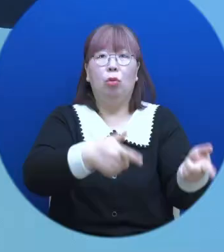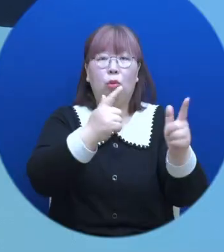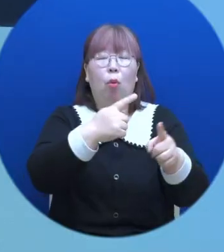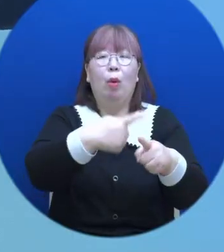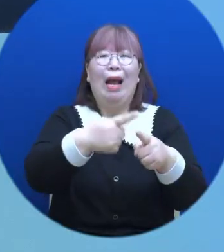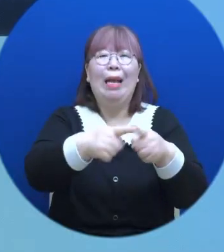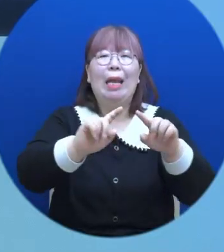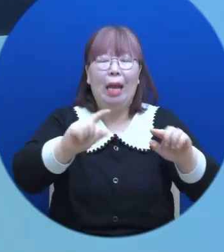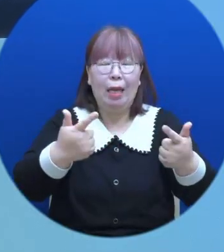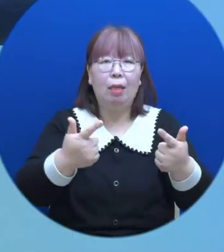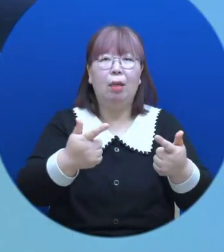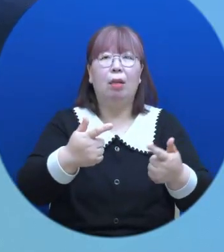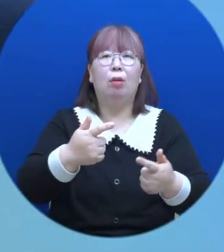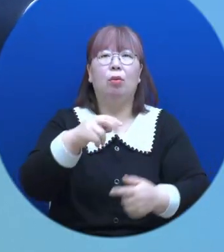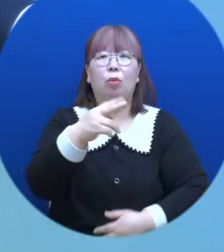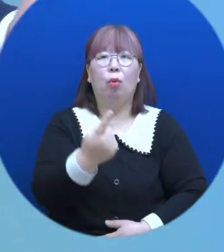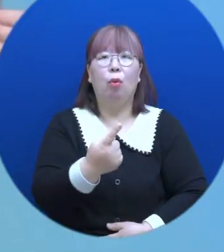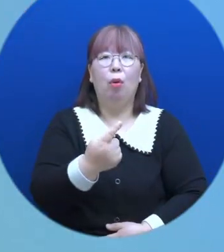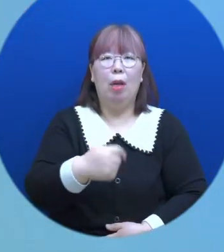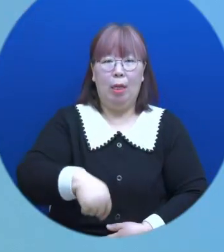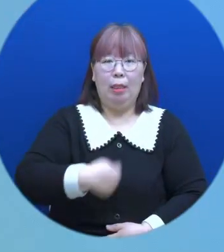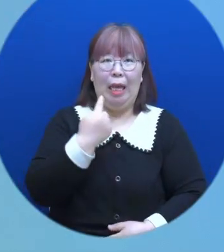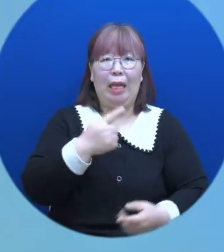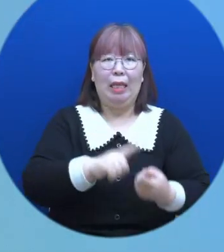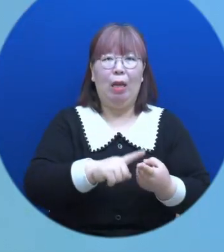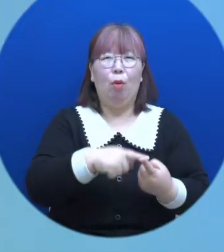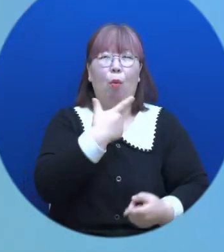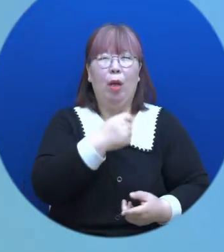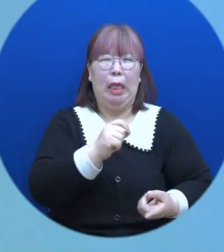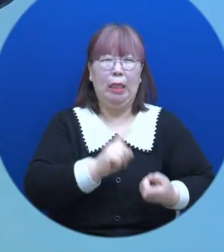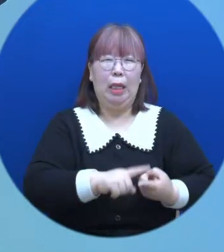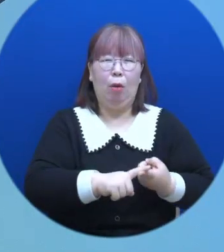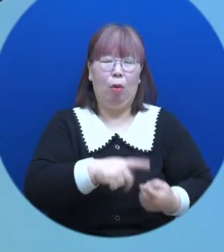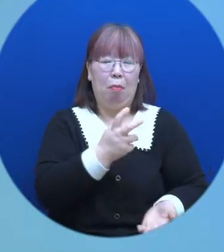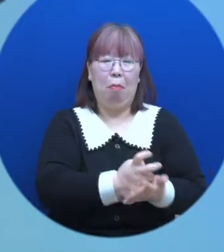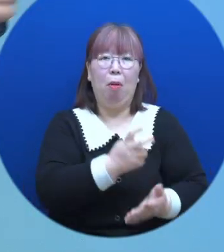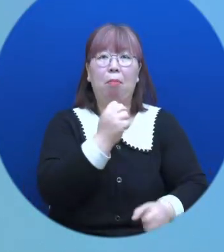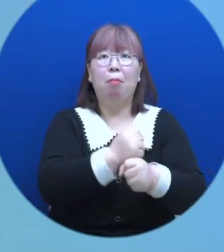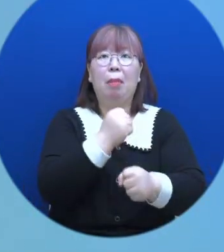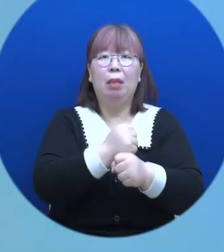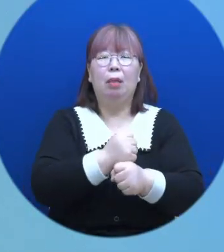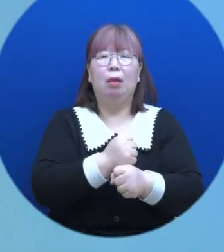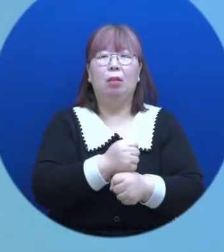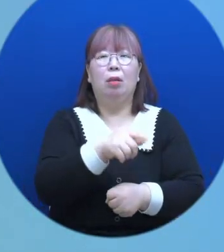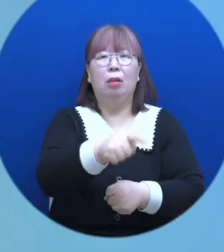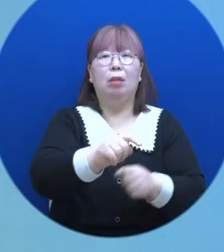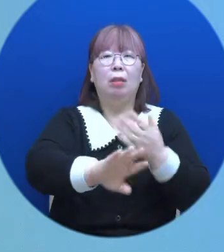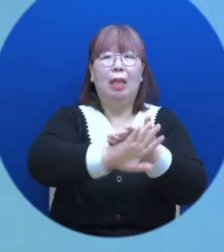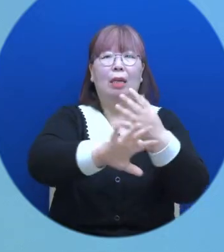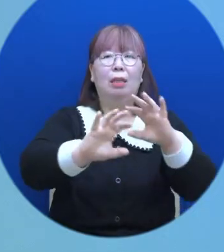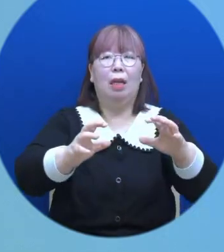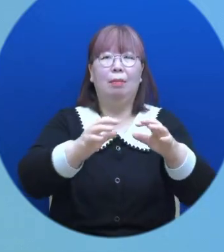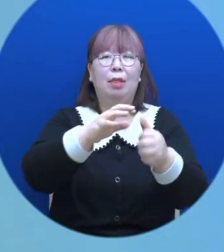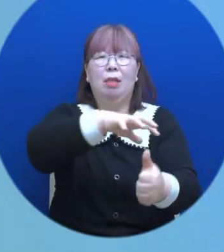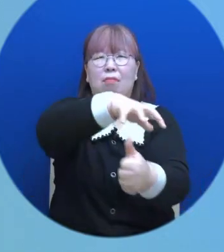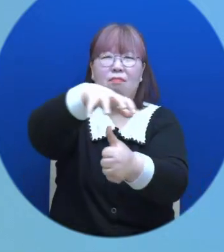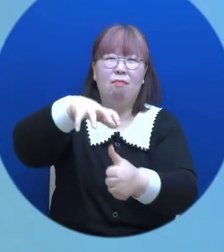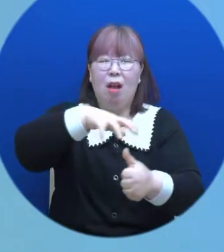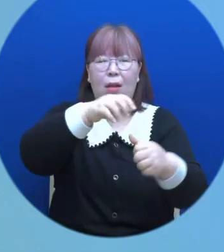할지라도 자기들의 편리한 법률을 만들어서 법률로 백성들을 통치하고